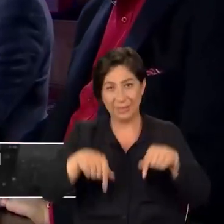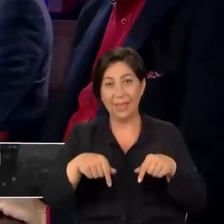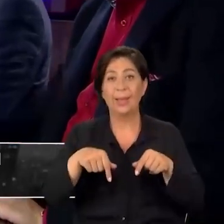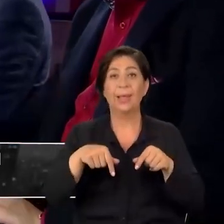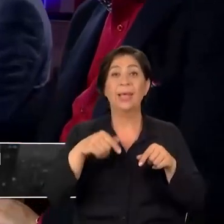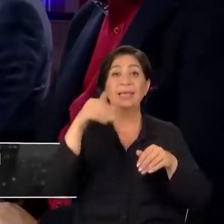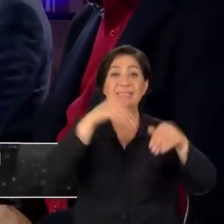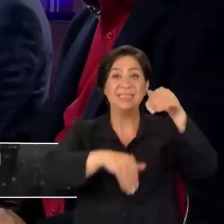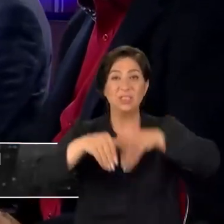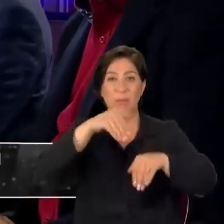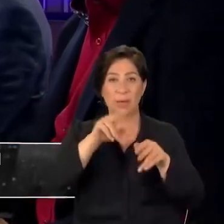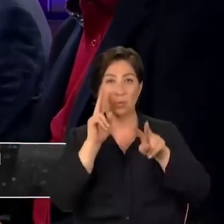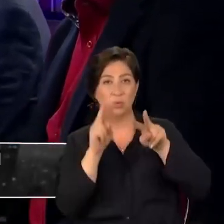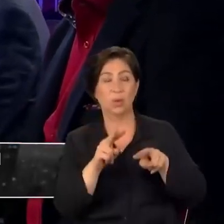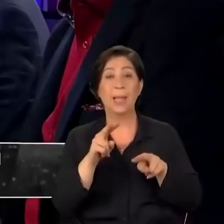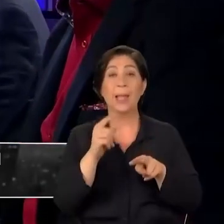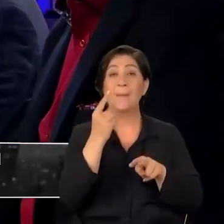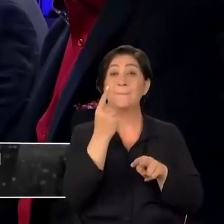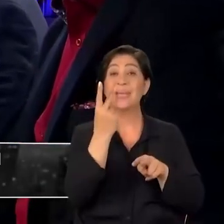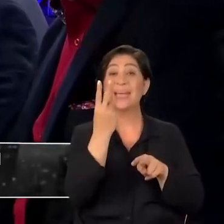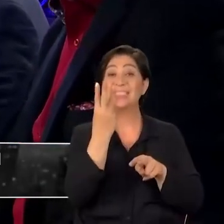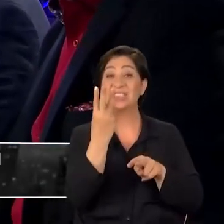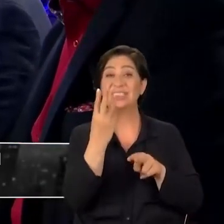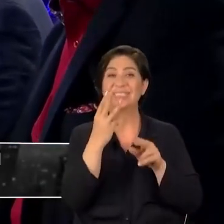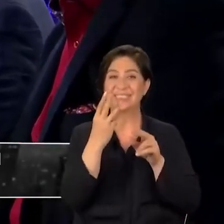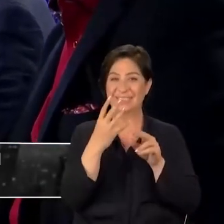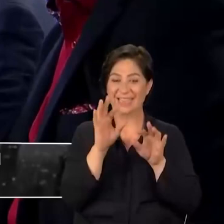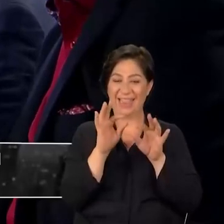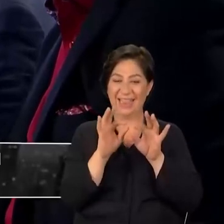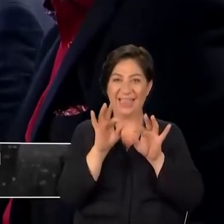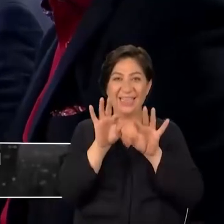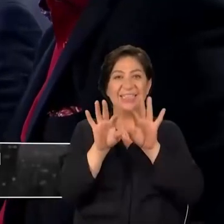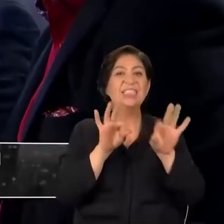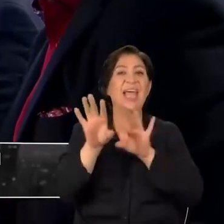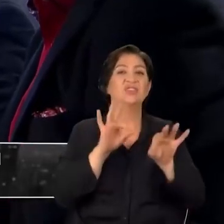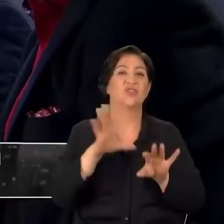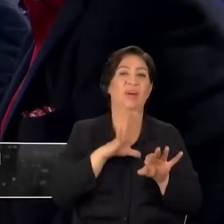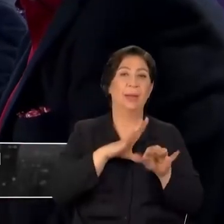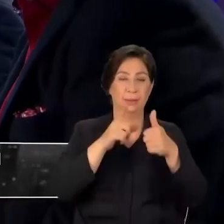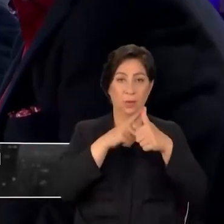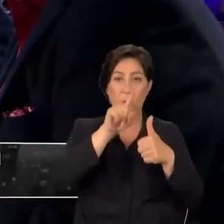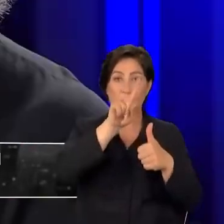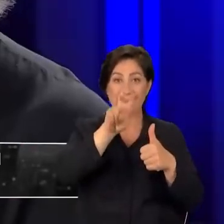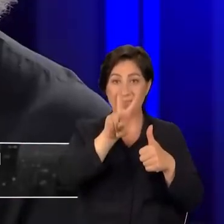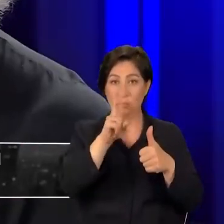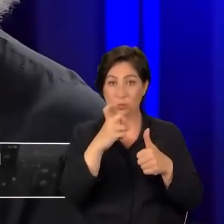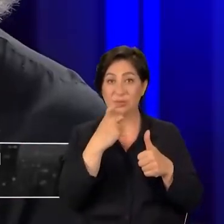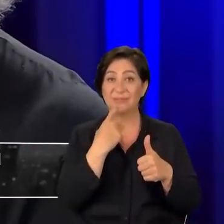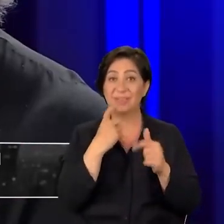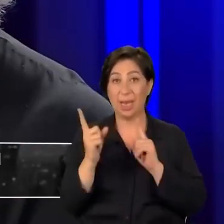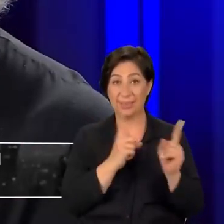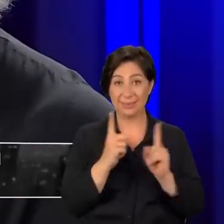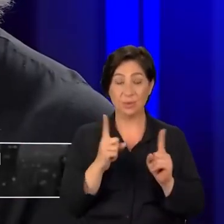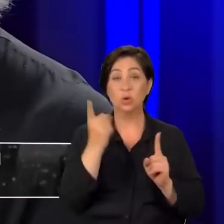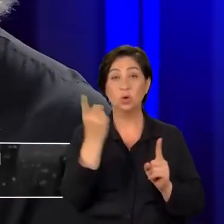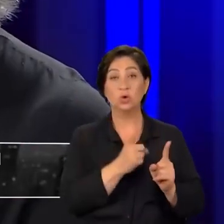ve Türkiye'de zaten seçimlerde bunu gösteriyor. Birkaç tane kriterleri var oy kullanırken. Şimdi 18-29